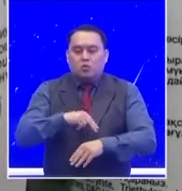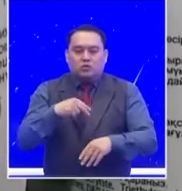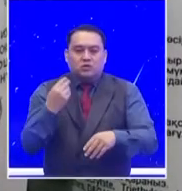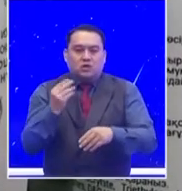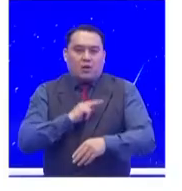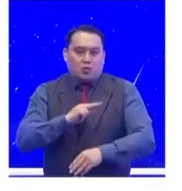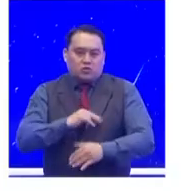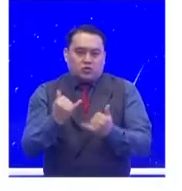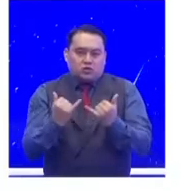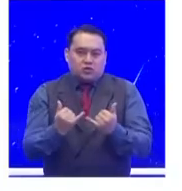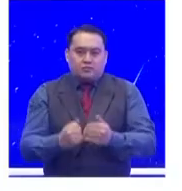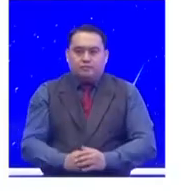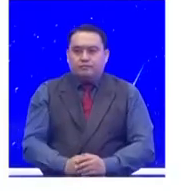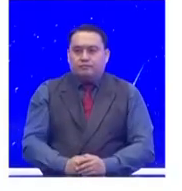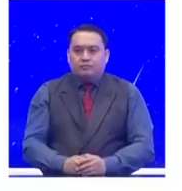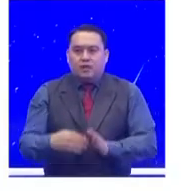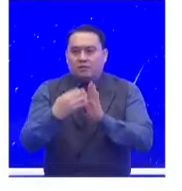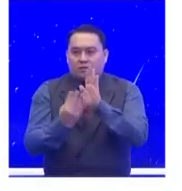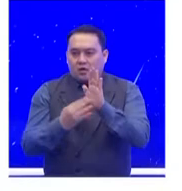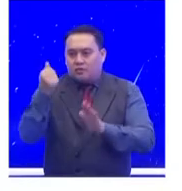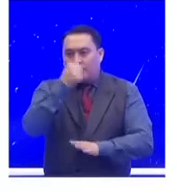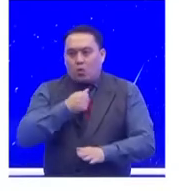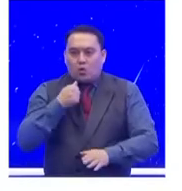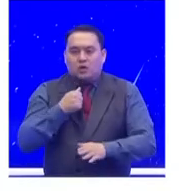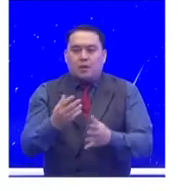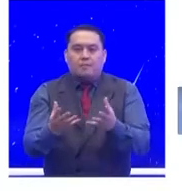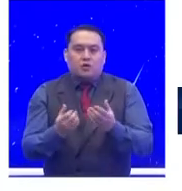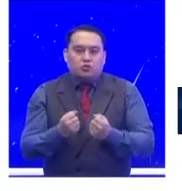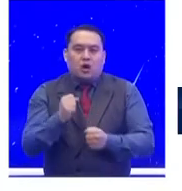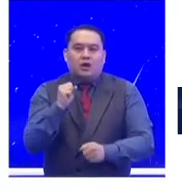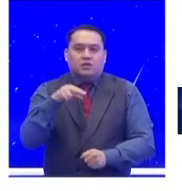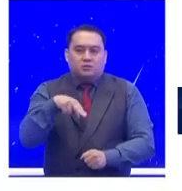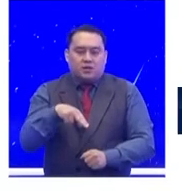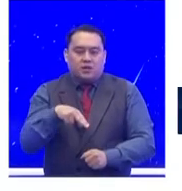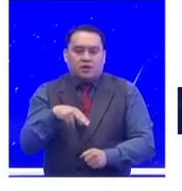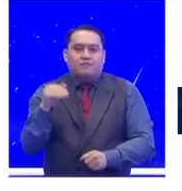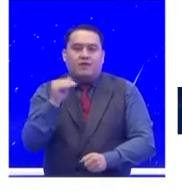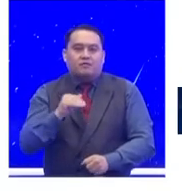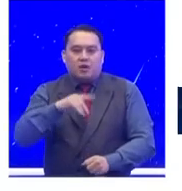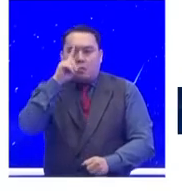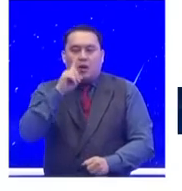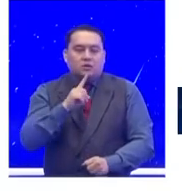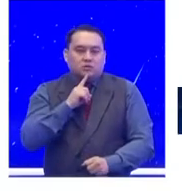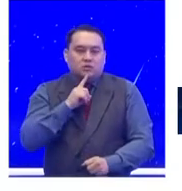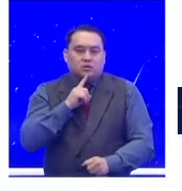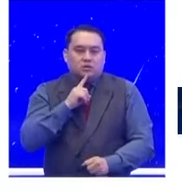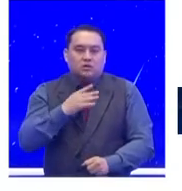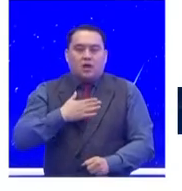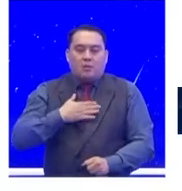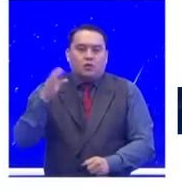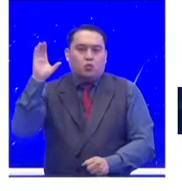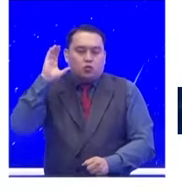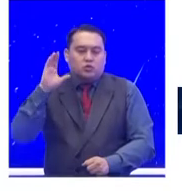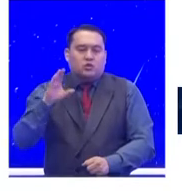красоты. 2019 года я получала АСП с февраля месяца где-то. Потом я услышала